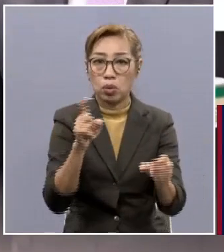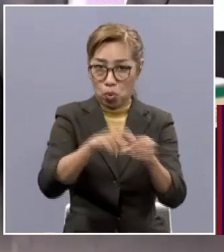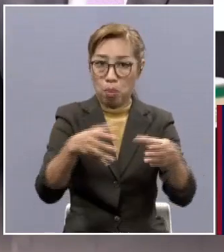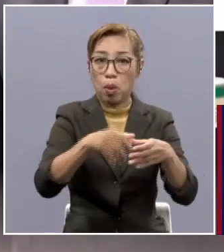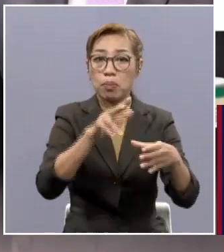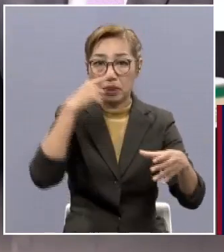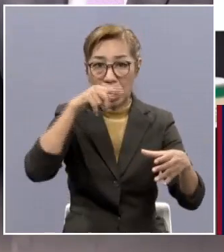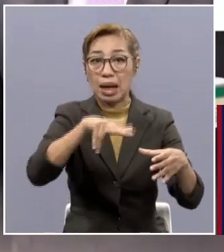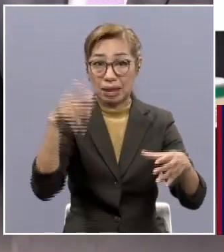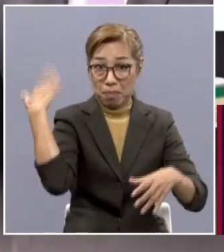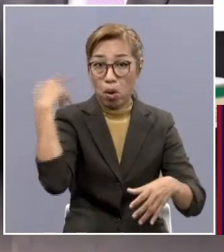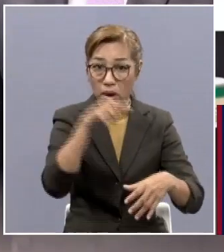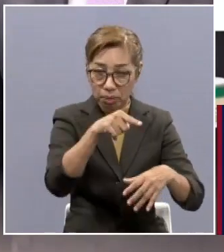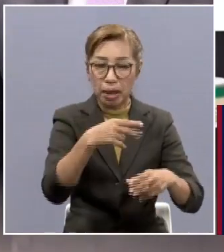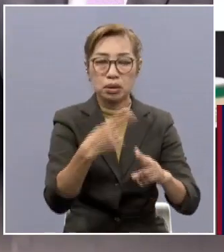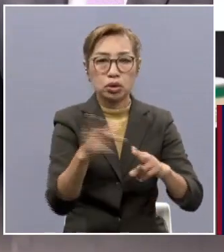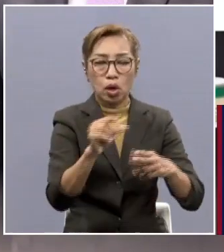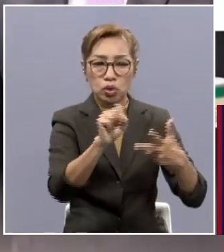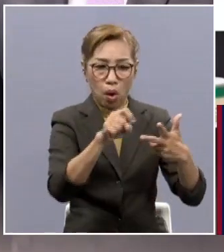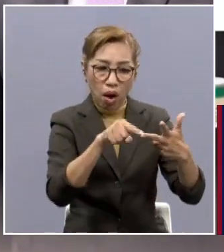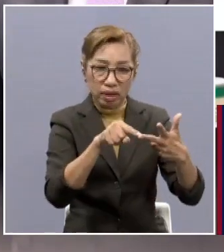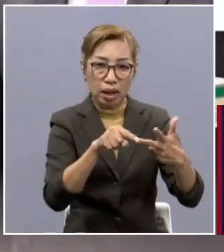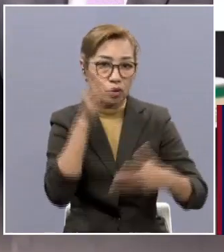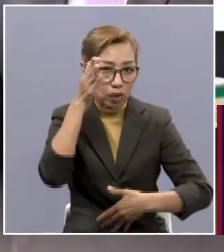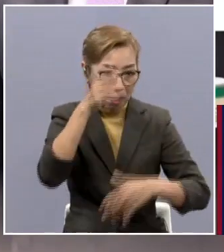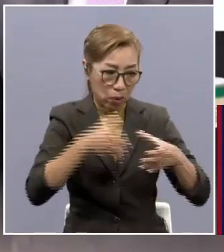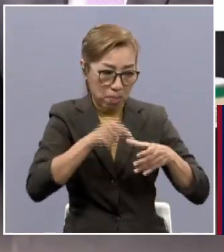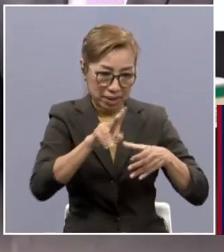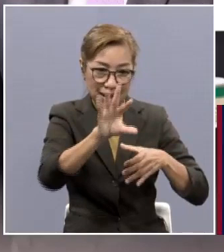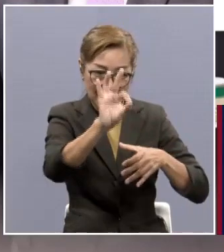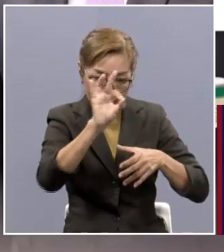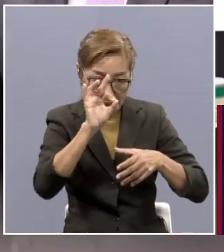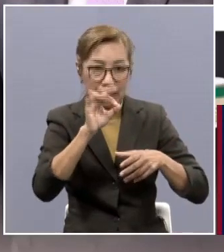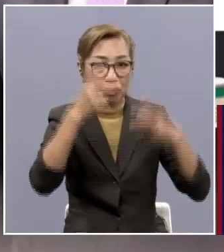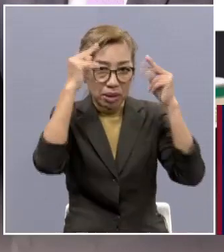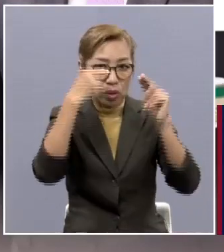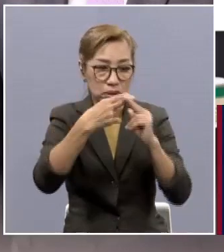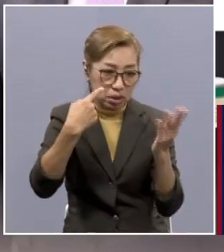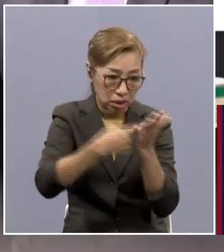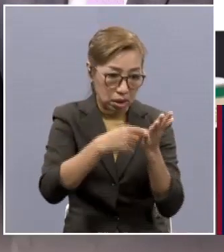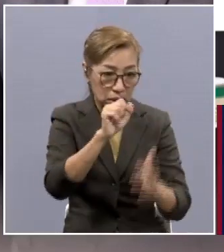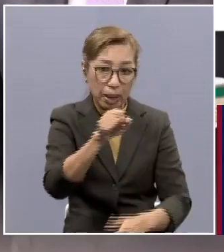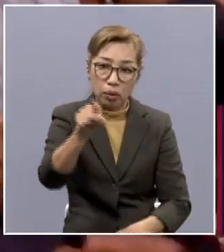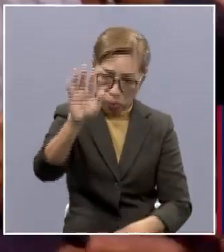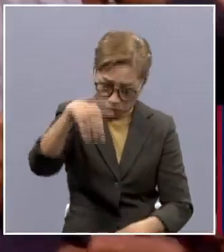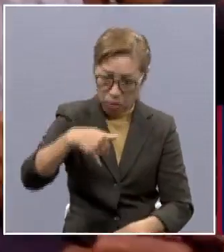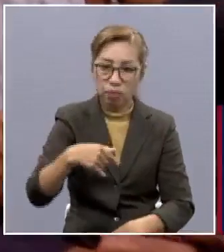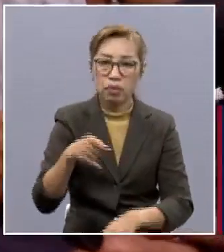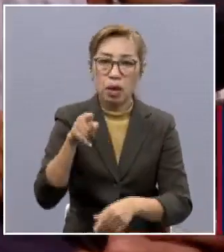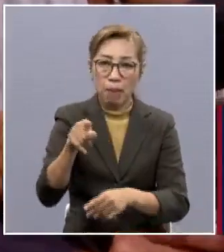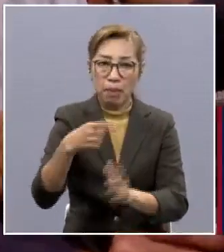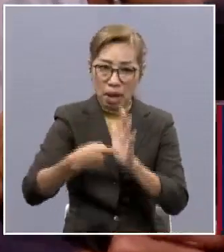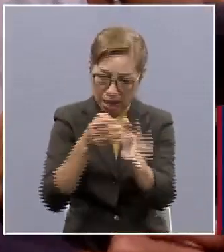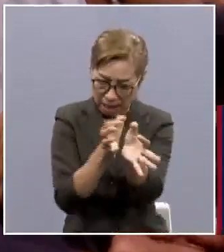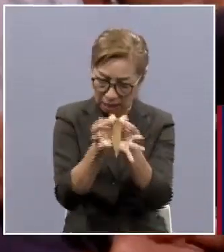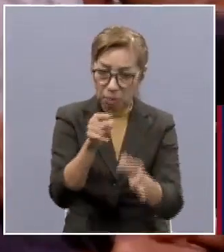คุณวันชัยต้องมาชี้แจงเลยนะครับบอกว่าตัวของคุณวันชัยเองเนี่ยไม่ได้ให้สัมภาษณ์เพราะการให้สัมภาษณ์จะต้องเป็นการพูดจาตกล